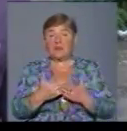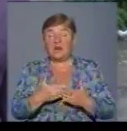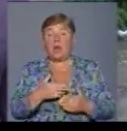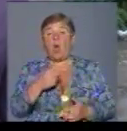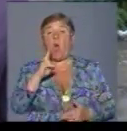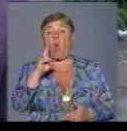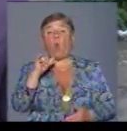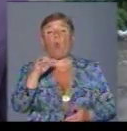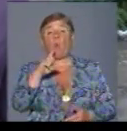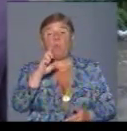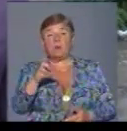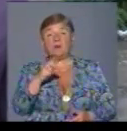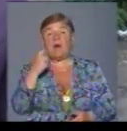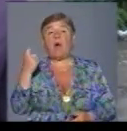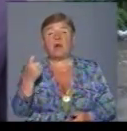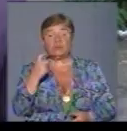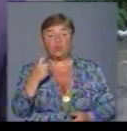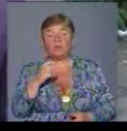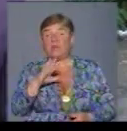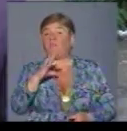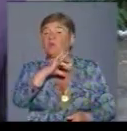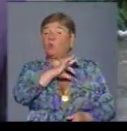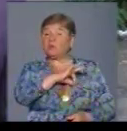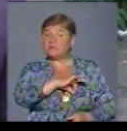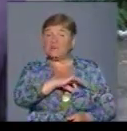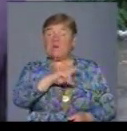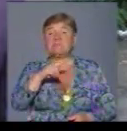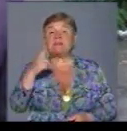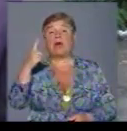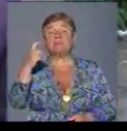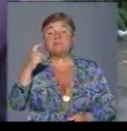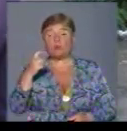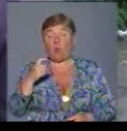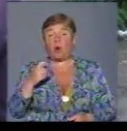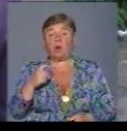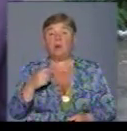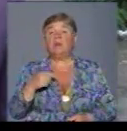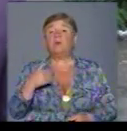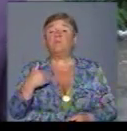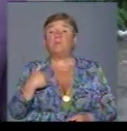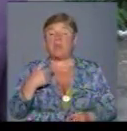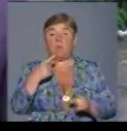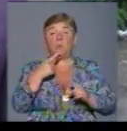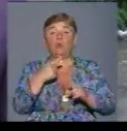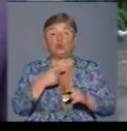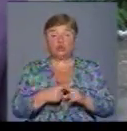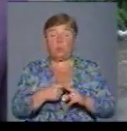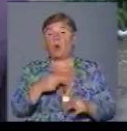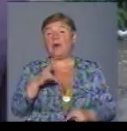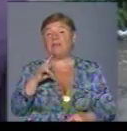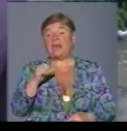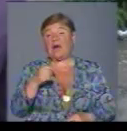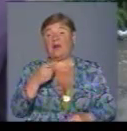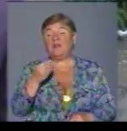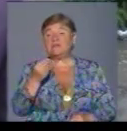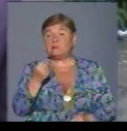кубів газу, не використала тої субсидії, так, то за 100 кубів вона получить, множимо 100 кубів на вартість